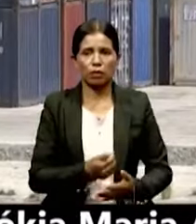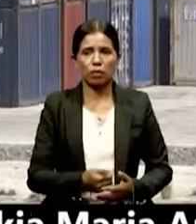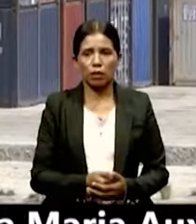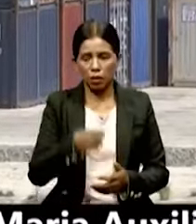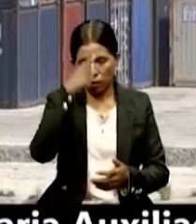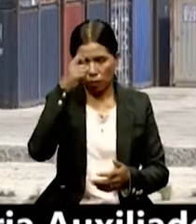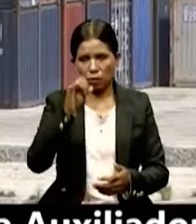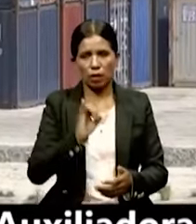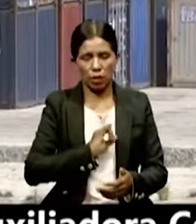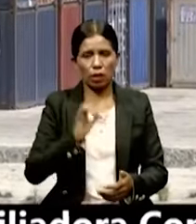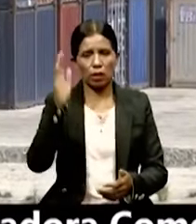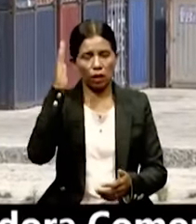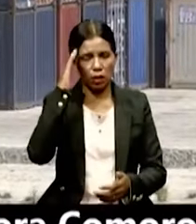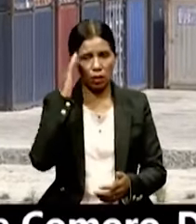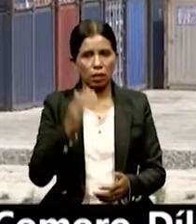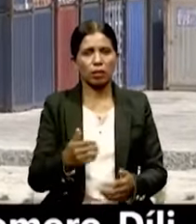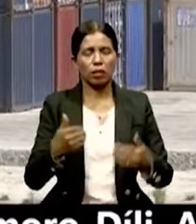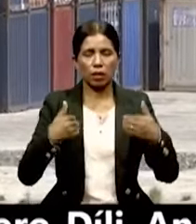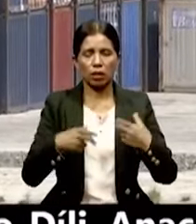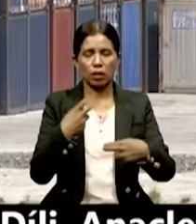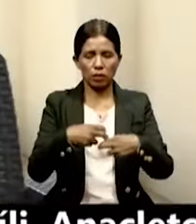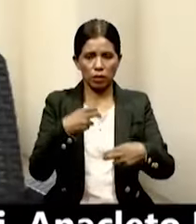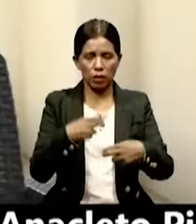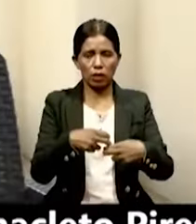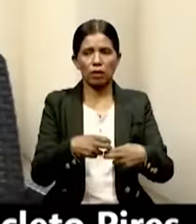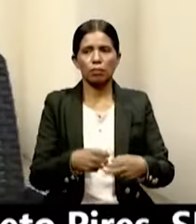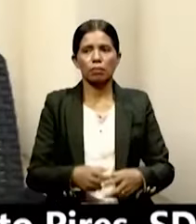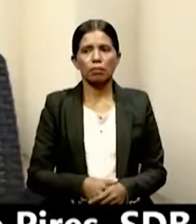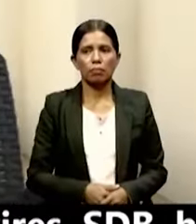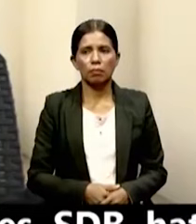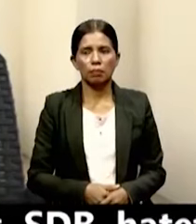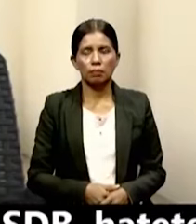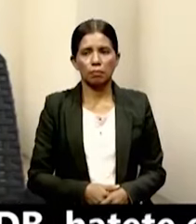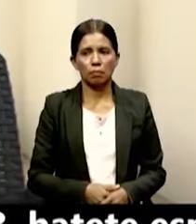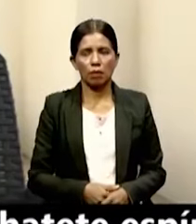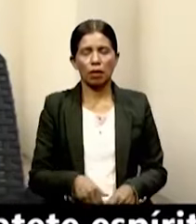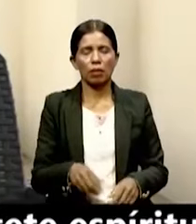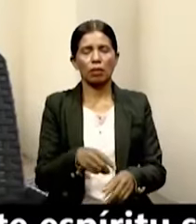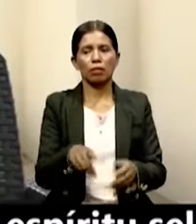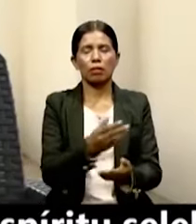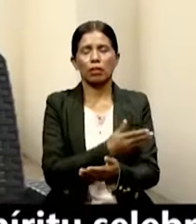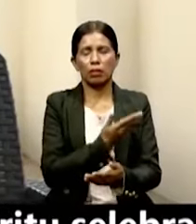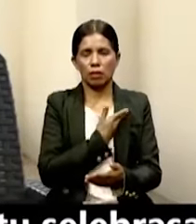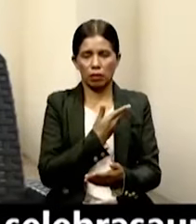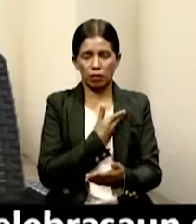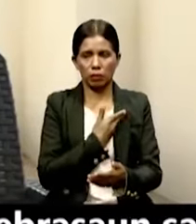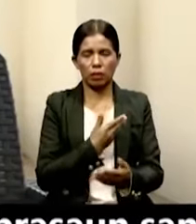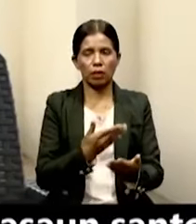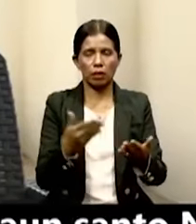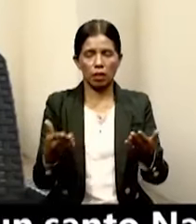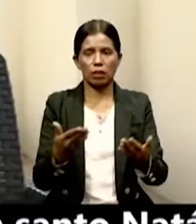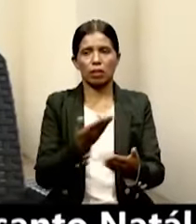Tamane hahu anoi seye impactu maka presu sesai. Presu sasan